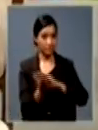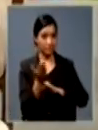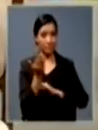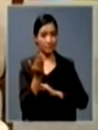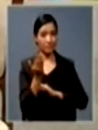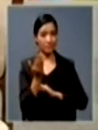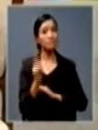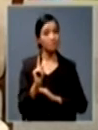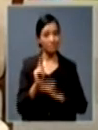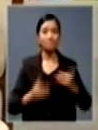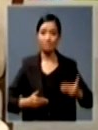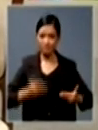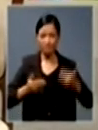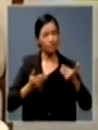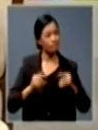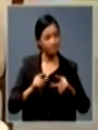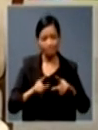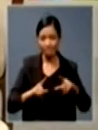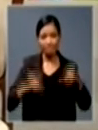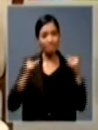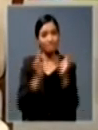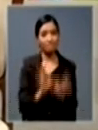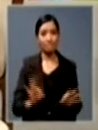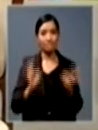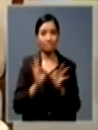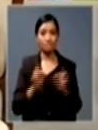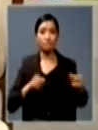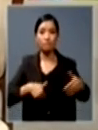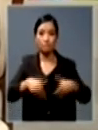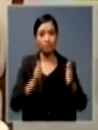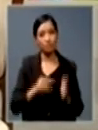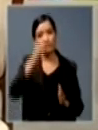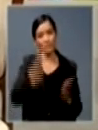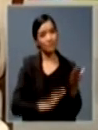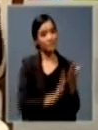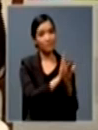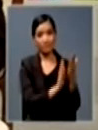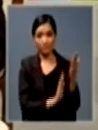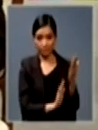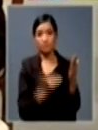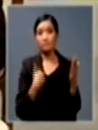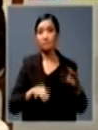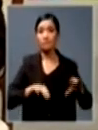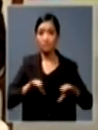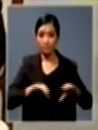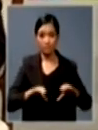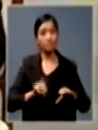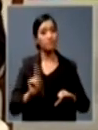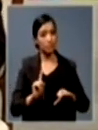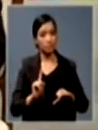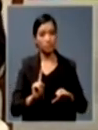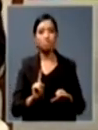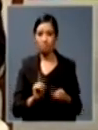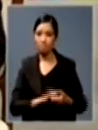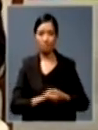ครับเป็นกิจกรรมที่ยิ่งใหญ่นะฮะสำหรับประสบกรณิกรชาวไทยทั่วทั้งประเทศเลยนะครับเป็นการจัดงานรวม